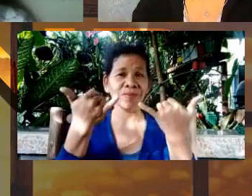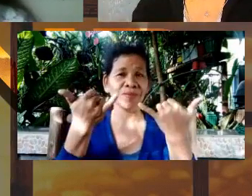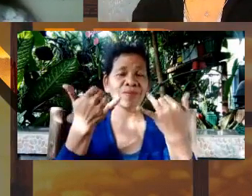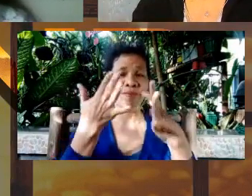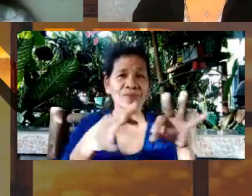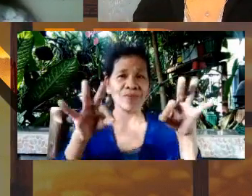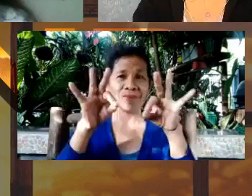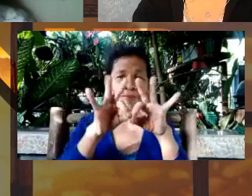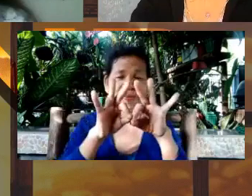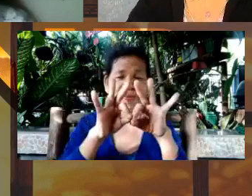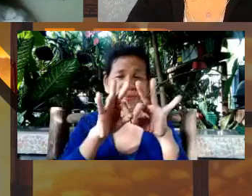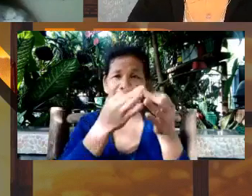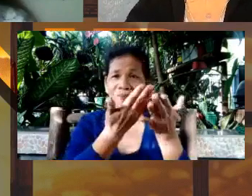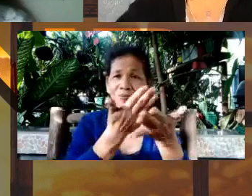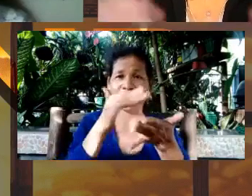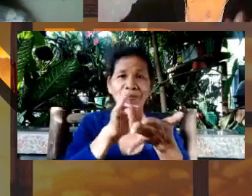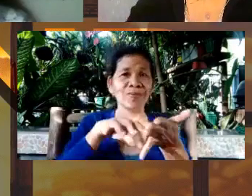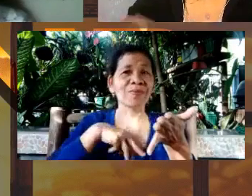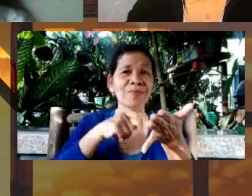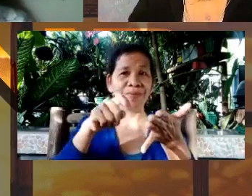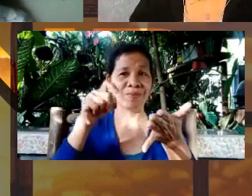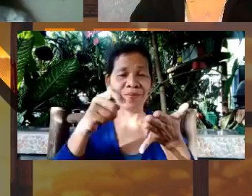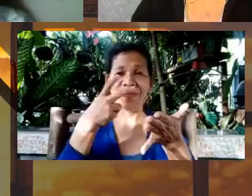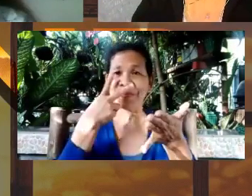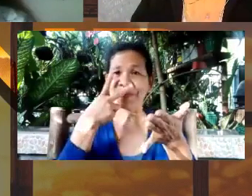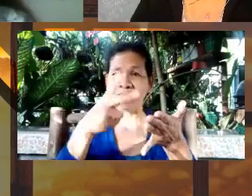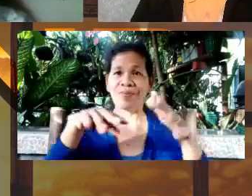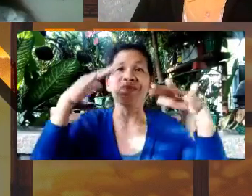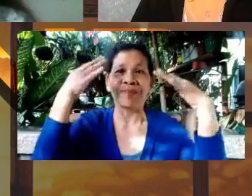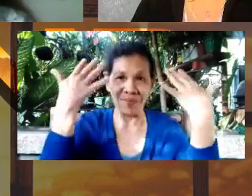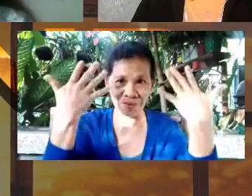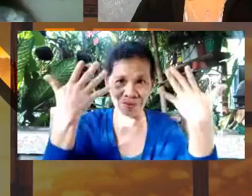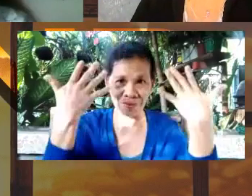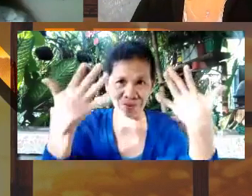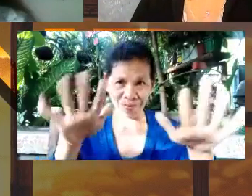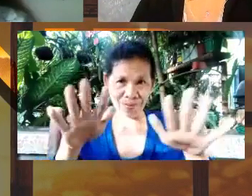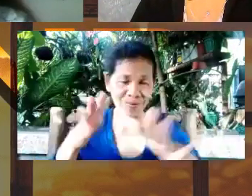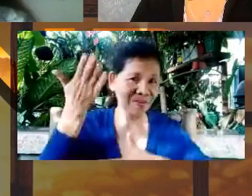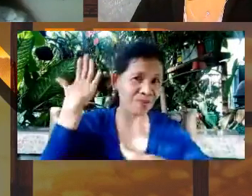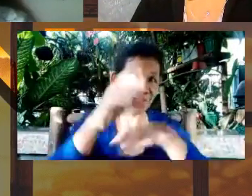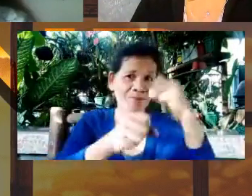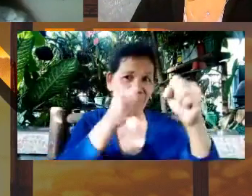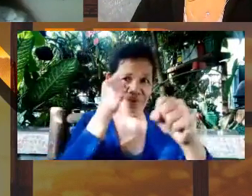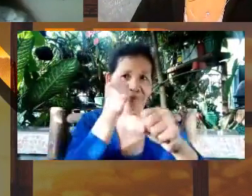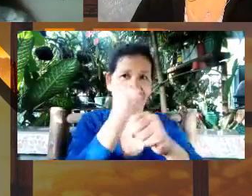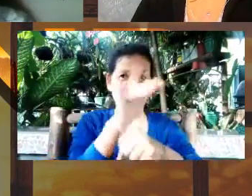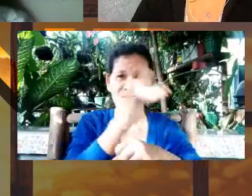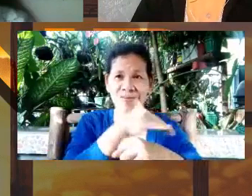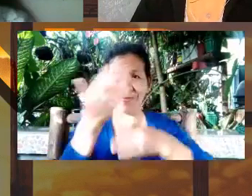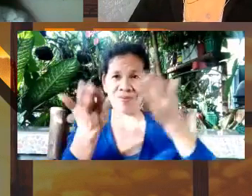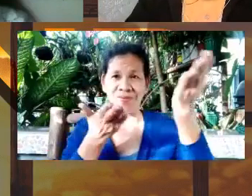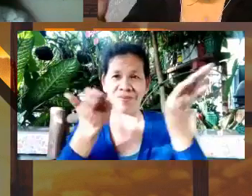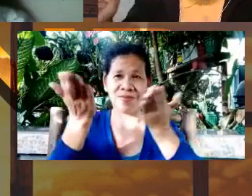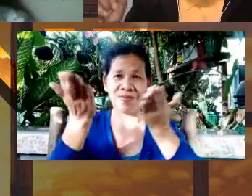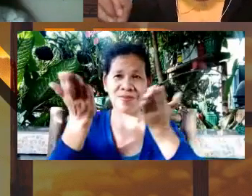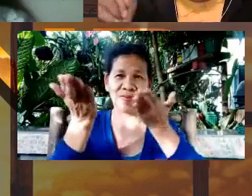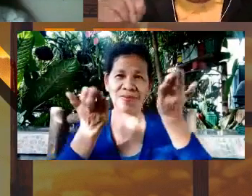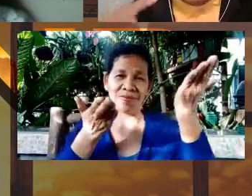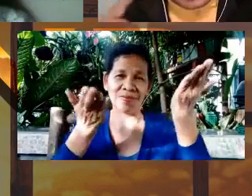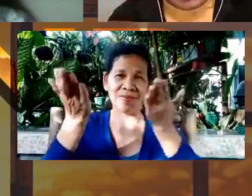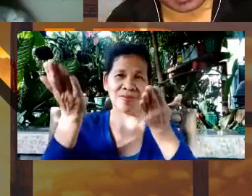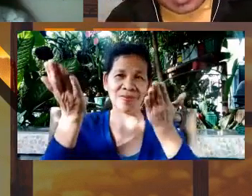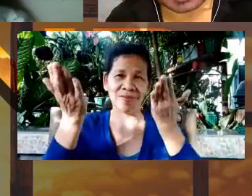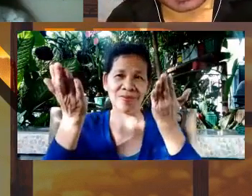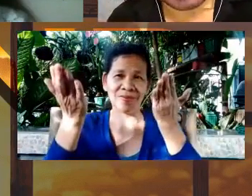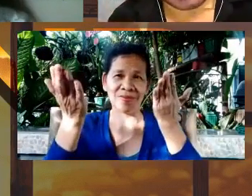po nating makita pagkatapos po ng mga yearly services. Mga minamahal na mga kapatid ko, ay